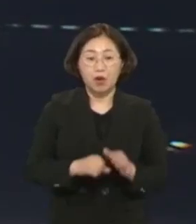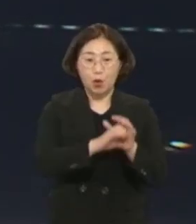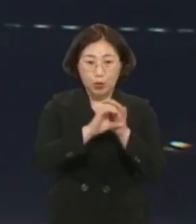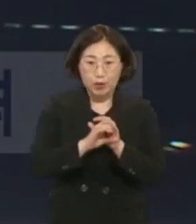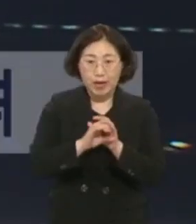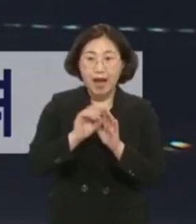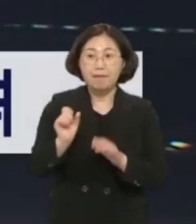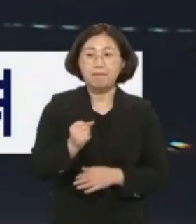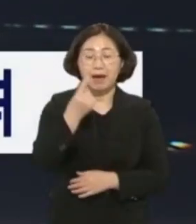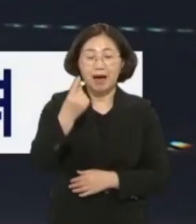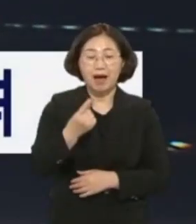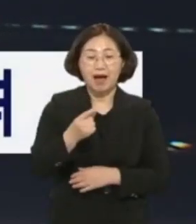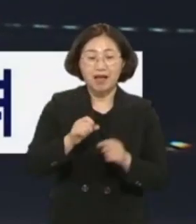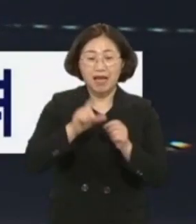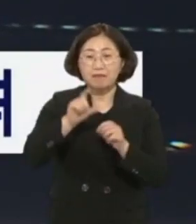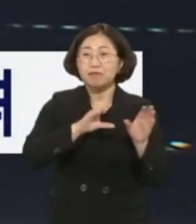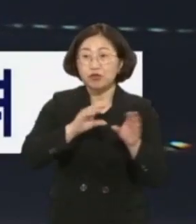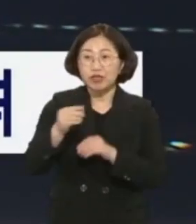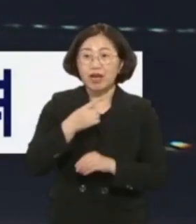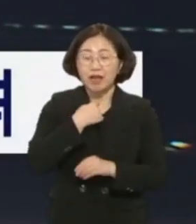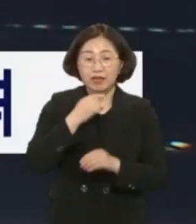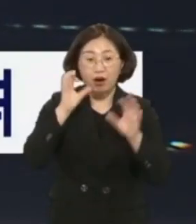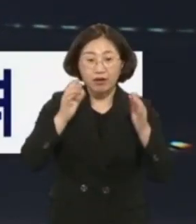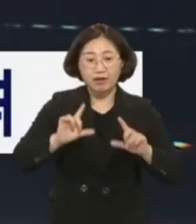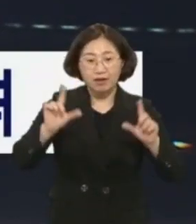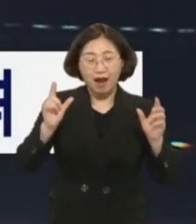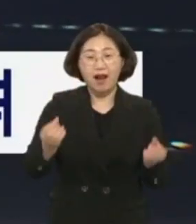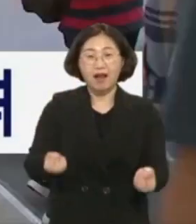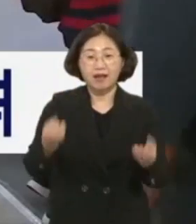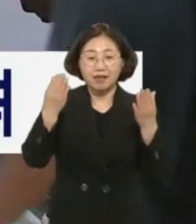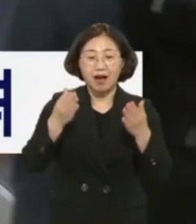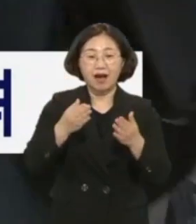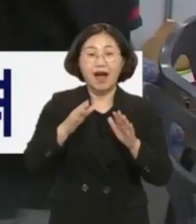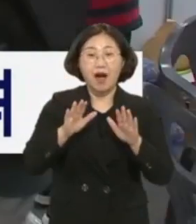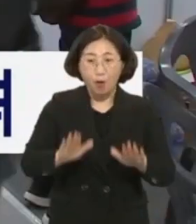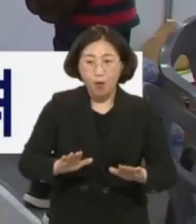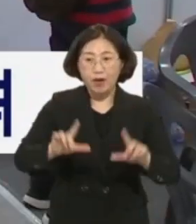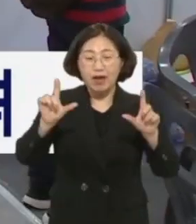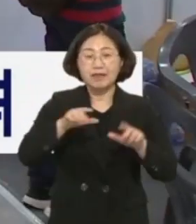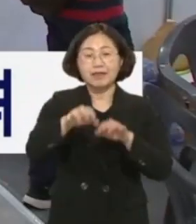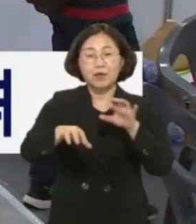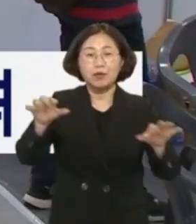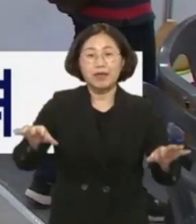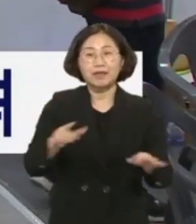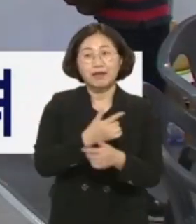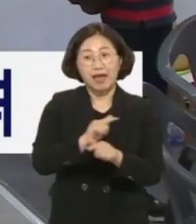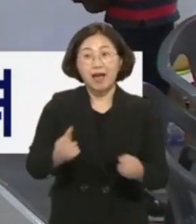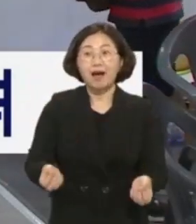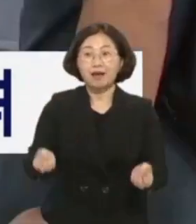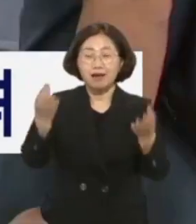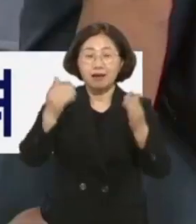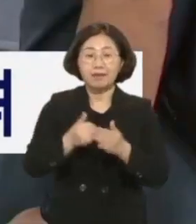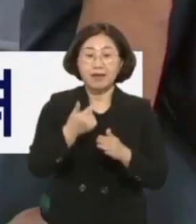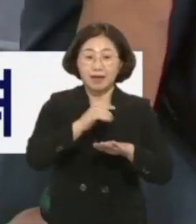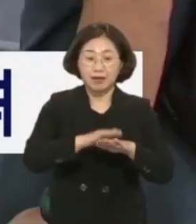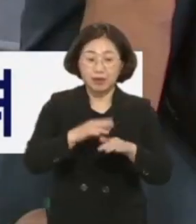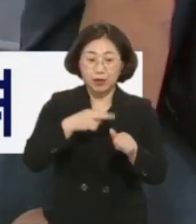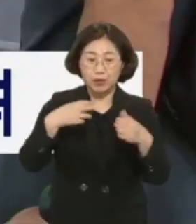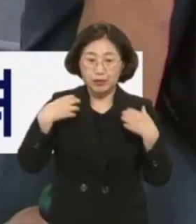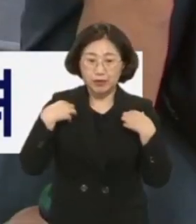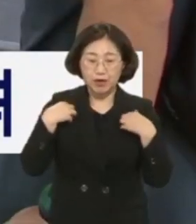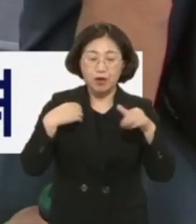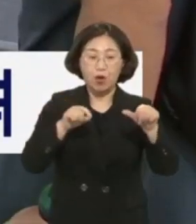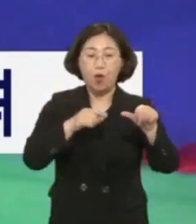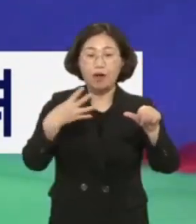코로나19 여파로 대부분 중단됐던 어린이날 행사가 올해는 지역 곳곳에서 다양하게 열립니다 대전교육청은